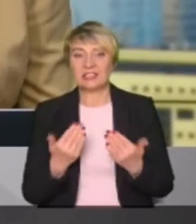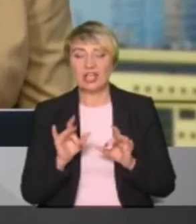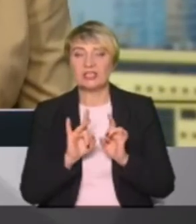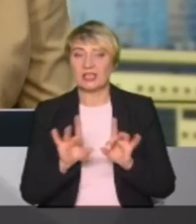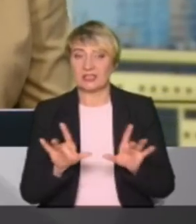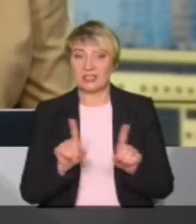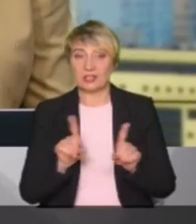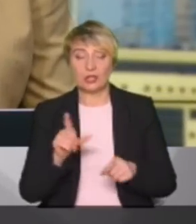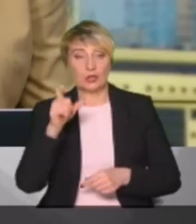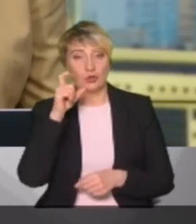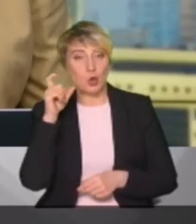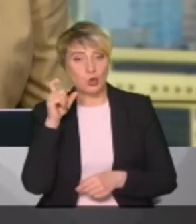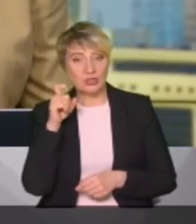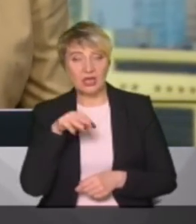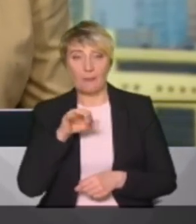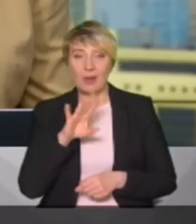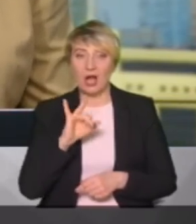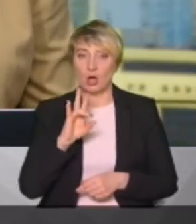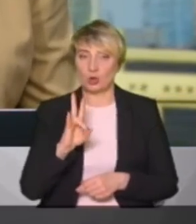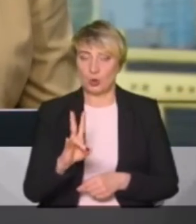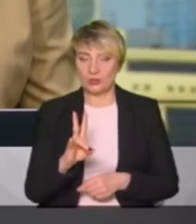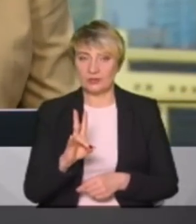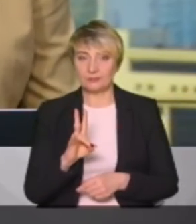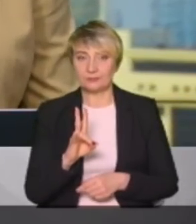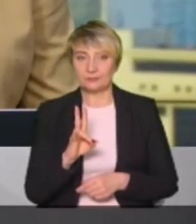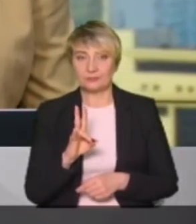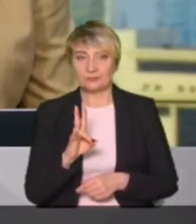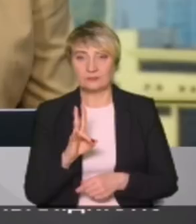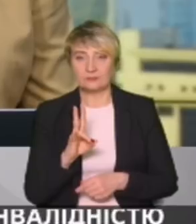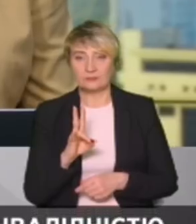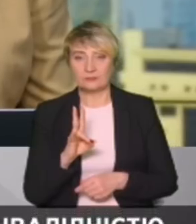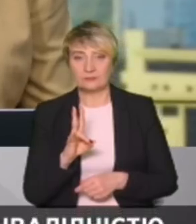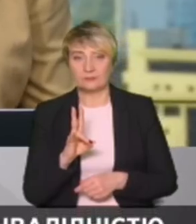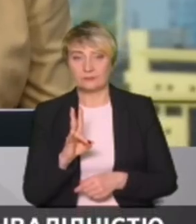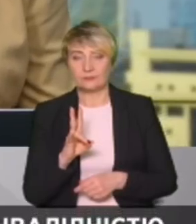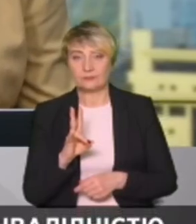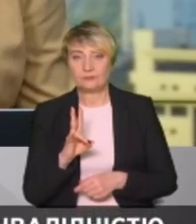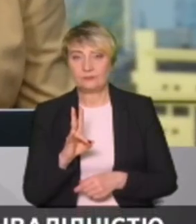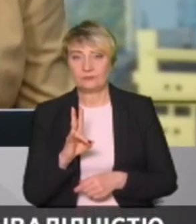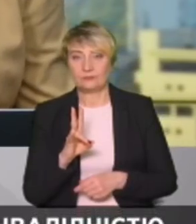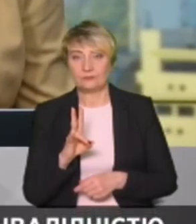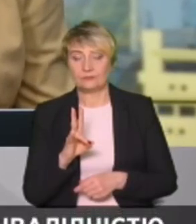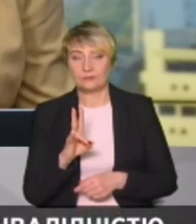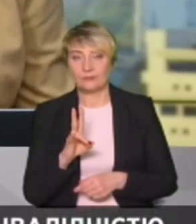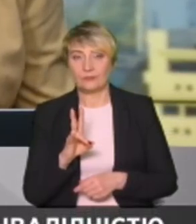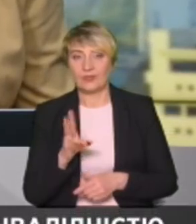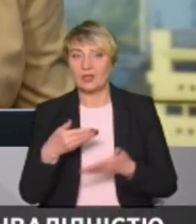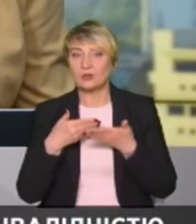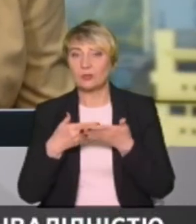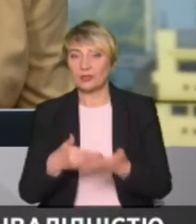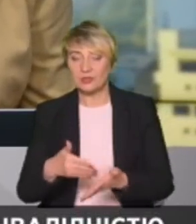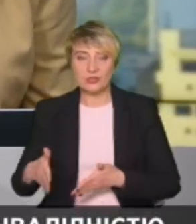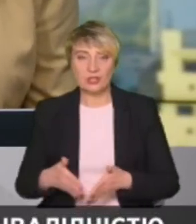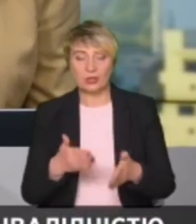что Шольц, Макрон, как говорят в Эстонии, они прокладывают дорогу к новому насилию Российской